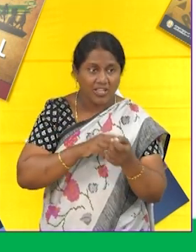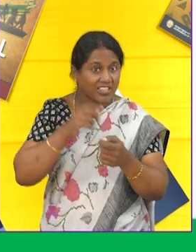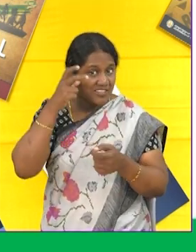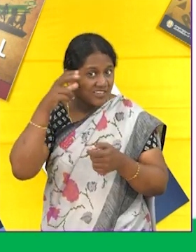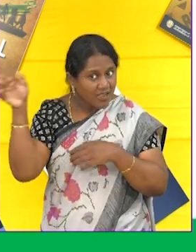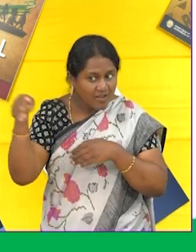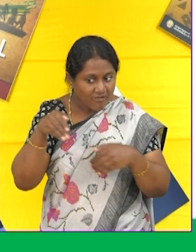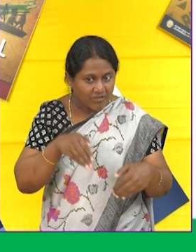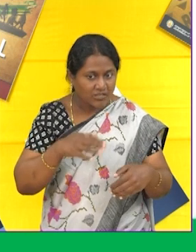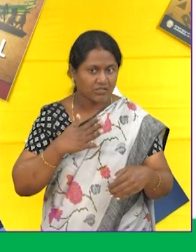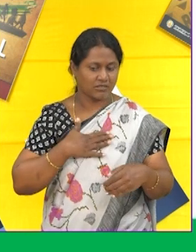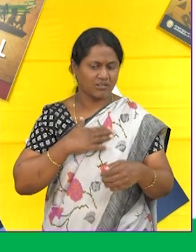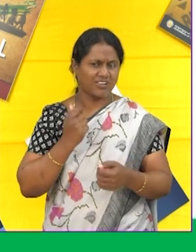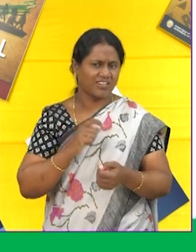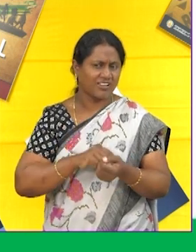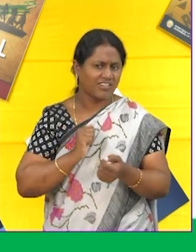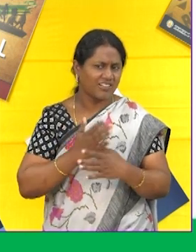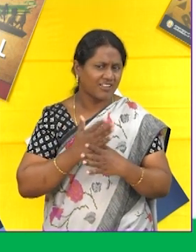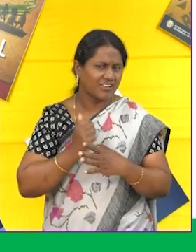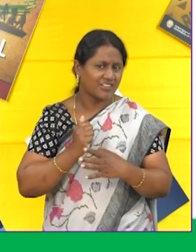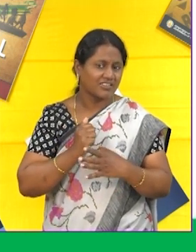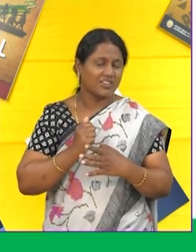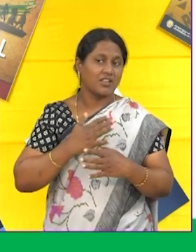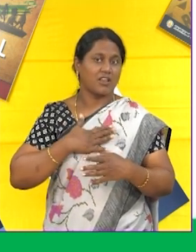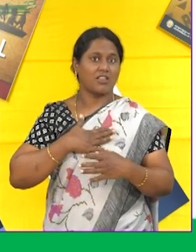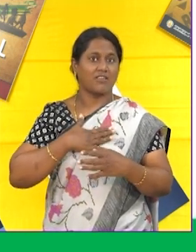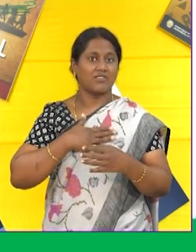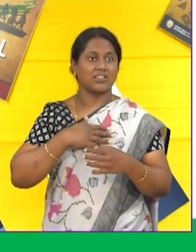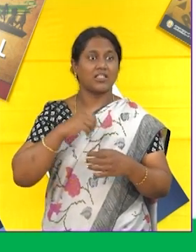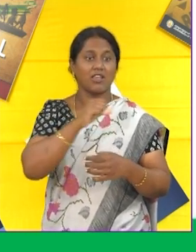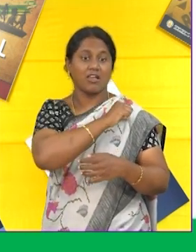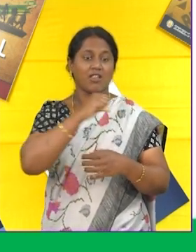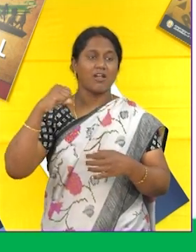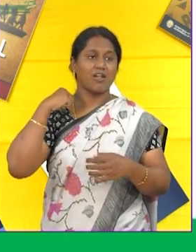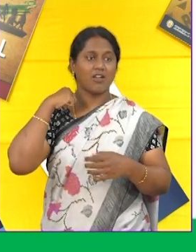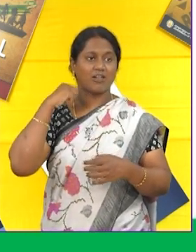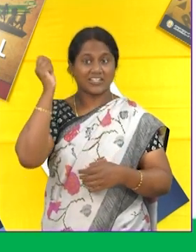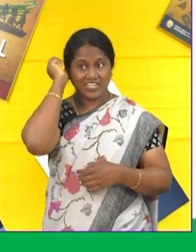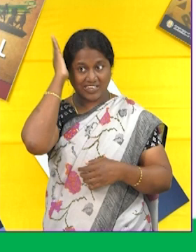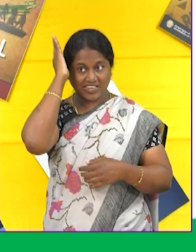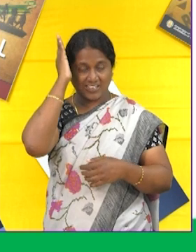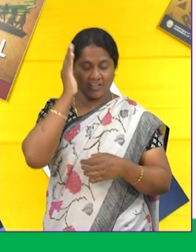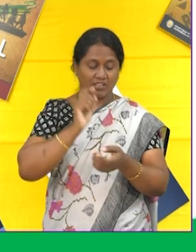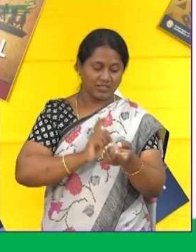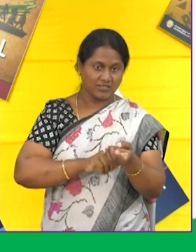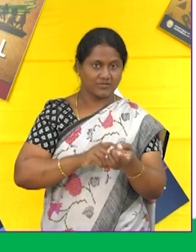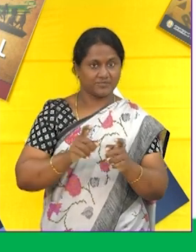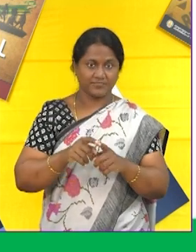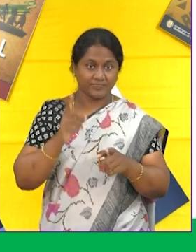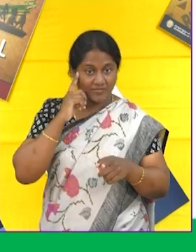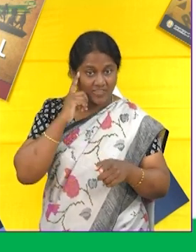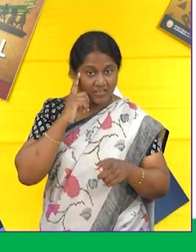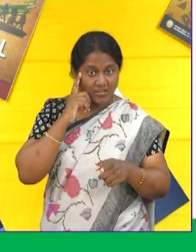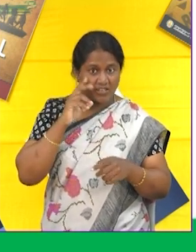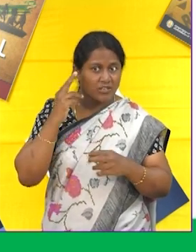rubbing myself with a towel when I heard the steps. They were the steps of a man walking rapidly around the dining